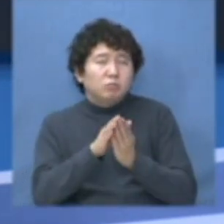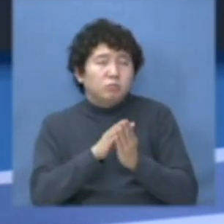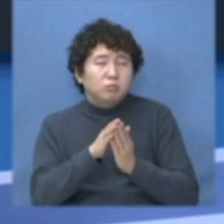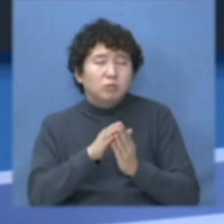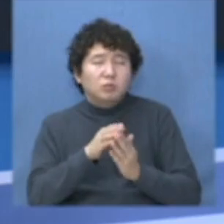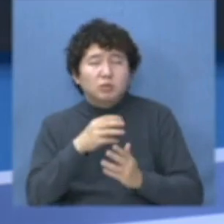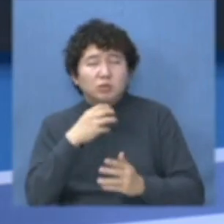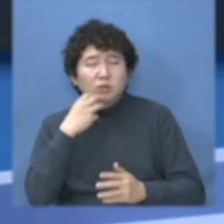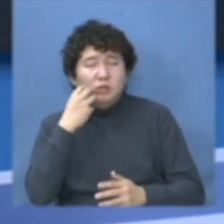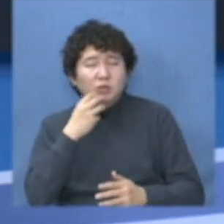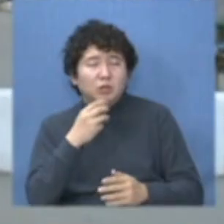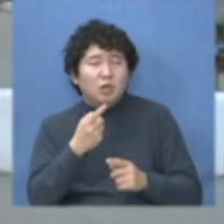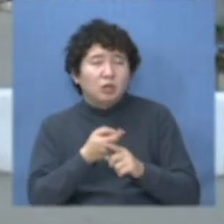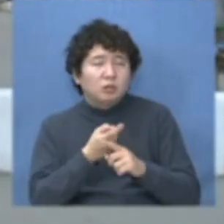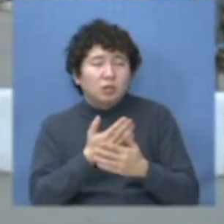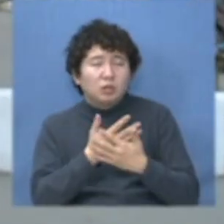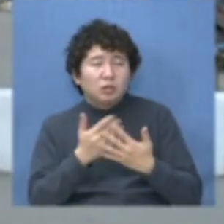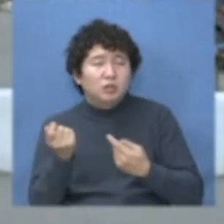10-15% ниже рыночных.